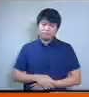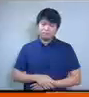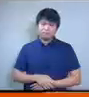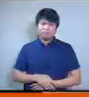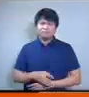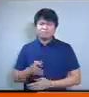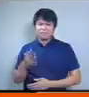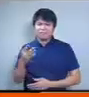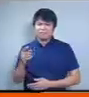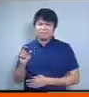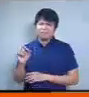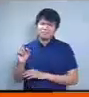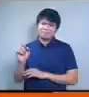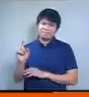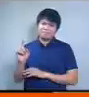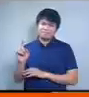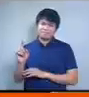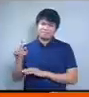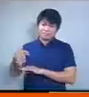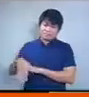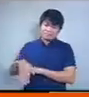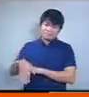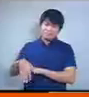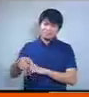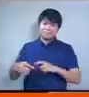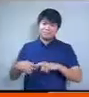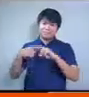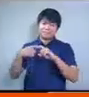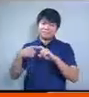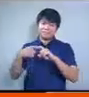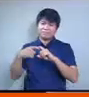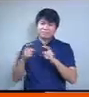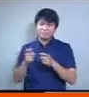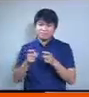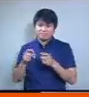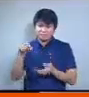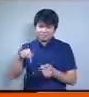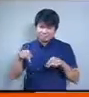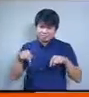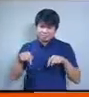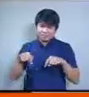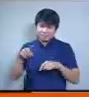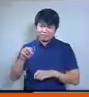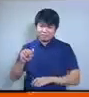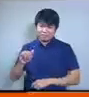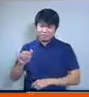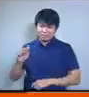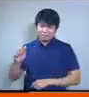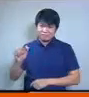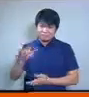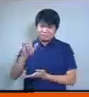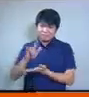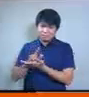Bok, alam mo hanggang 11 o'clock pa talaga ng gabi, suspendido at sarado ang mga operasyon dito sa apat na terminal ng NAIA. Pero